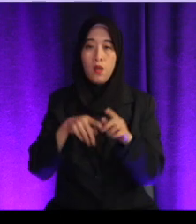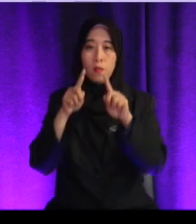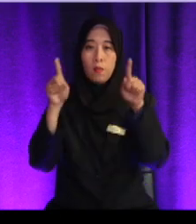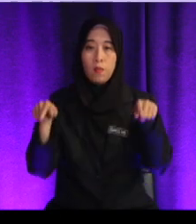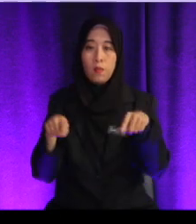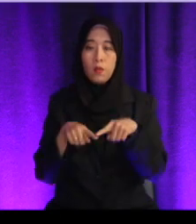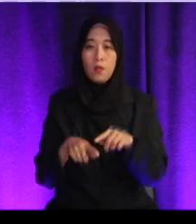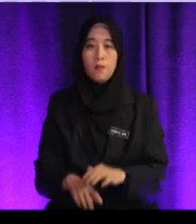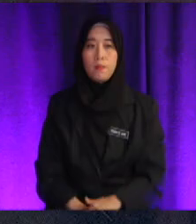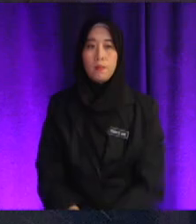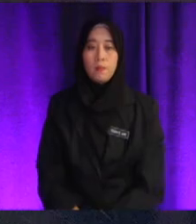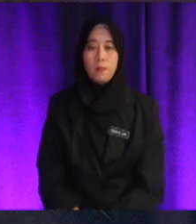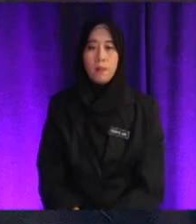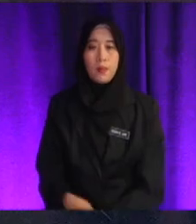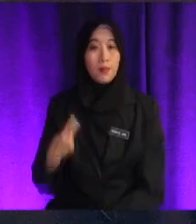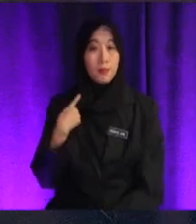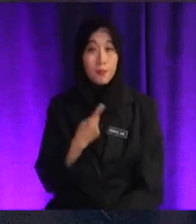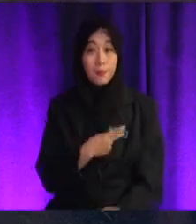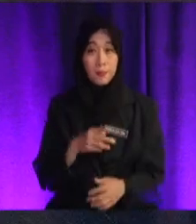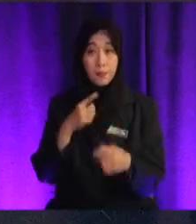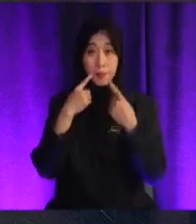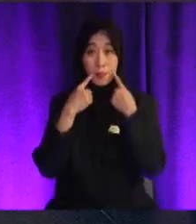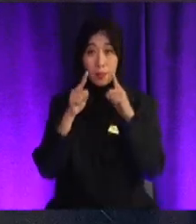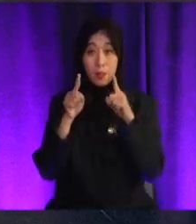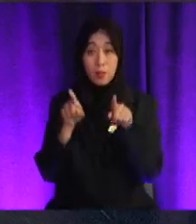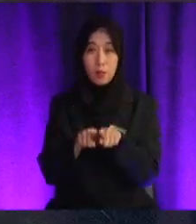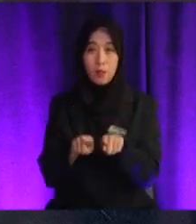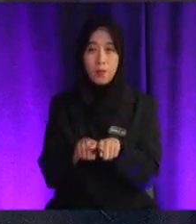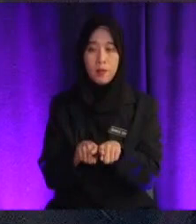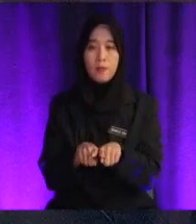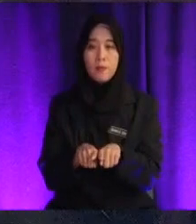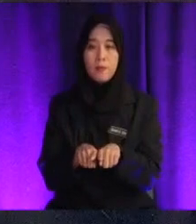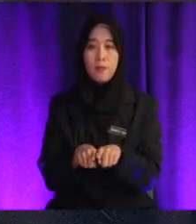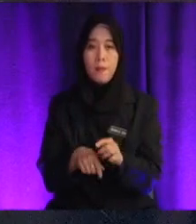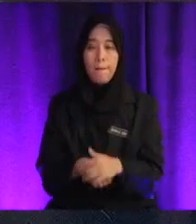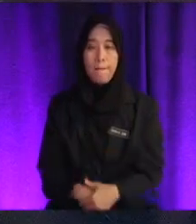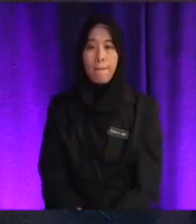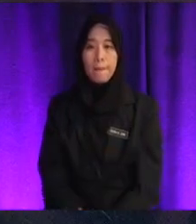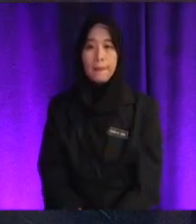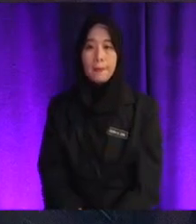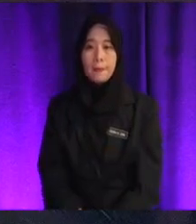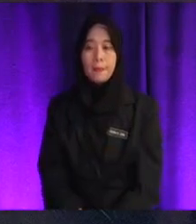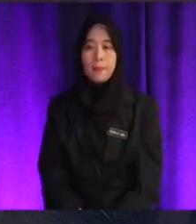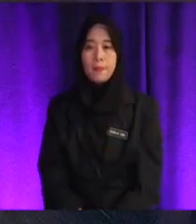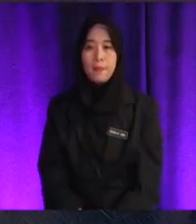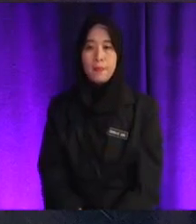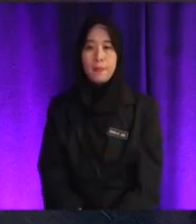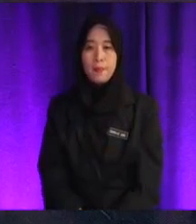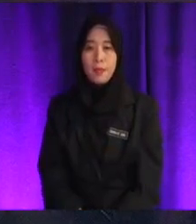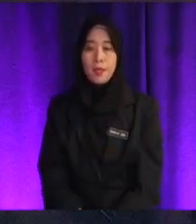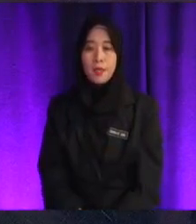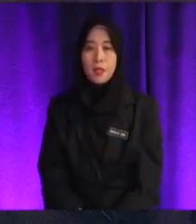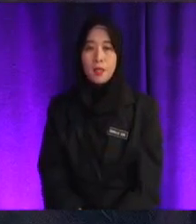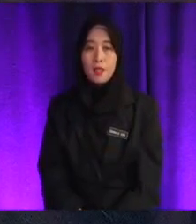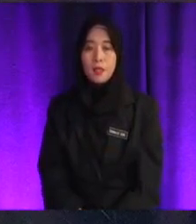jawab? Kita buat sama-sama, cikgu. Dengan murid-murid dekat rumah. Baru rasa nak guna kuasa veto guru kan? Ya. Yang